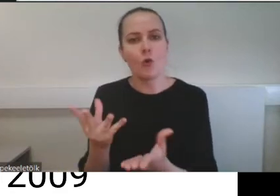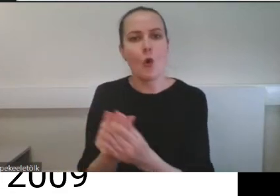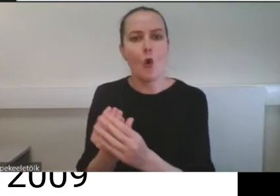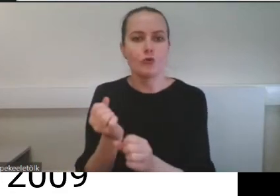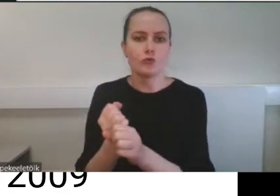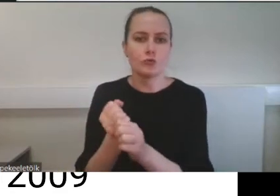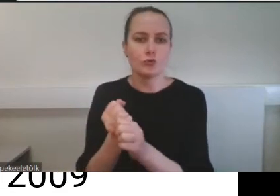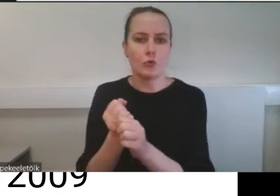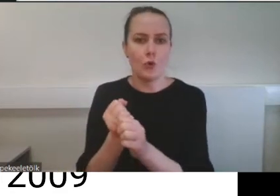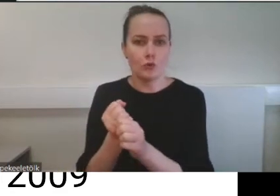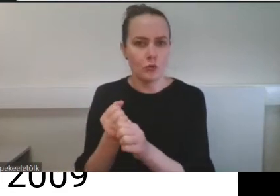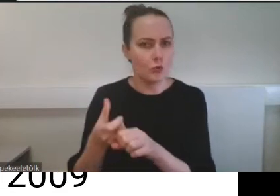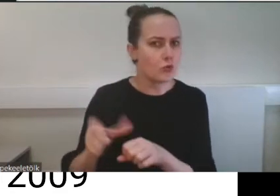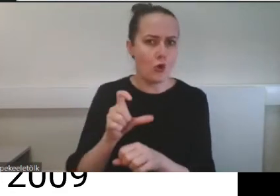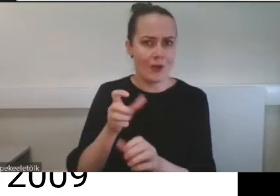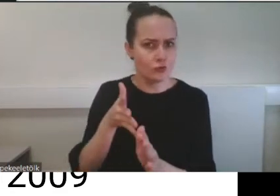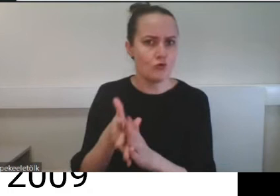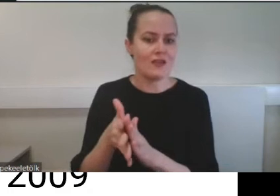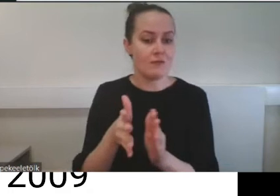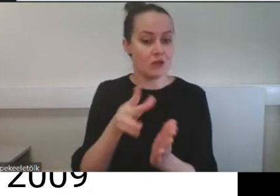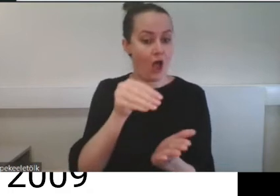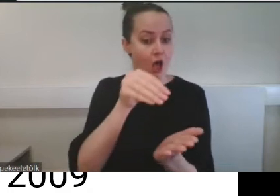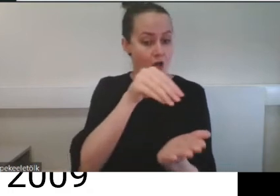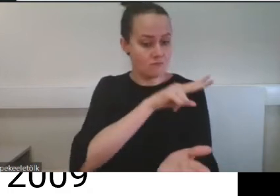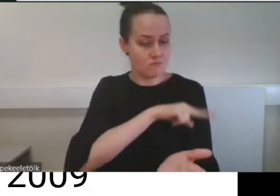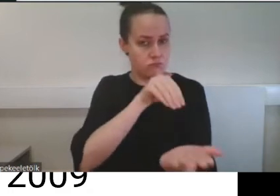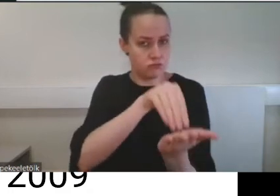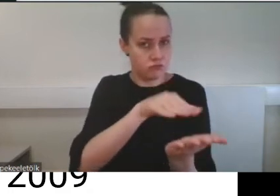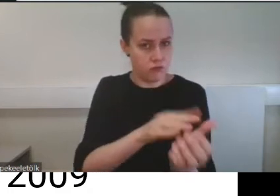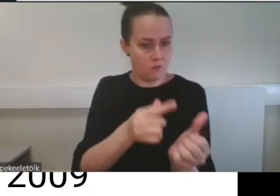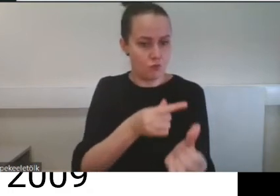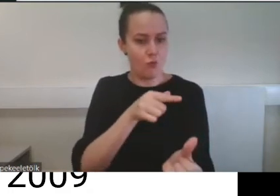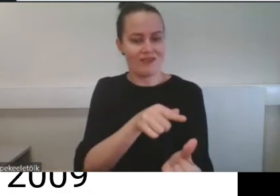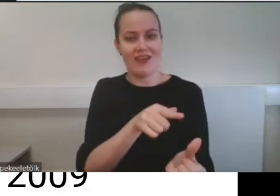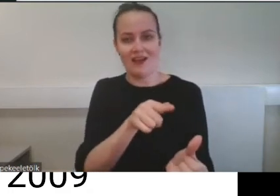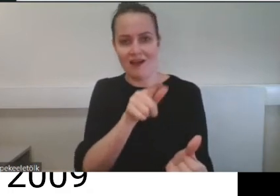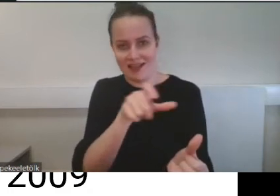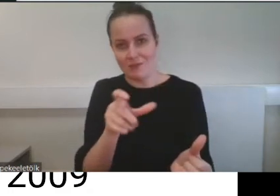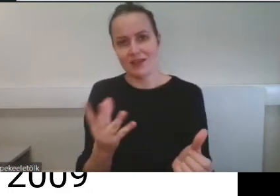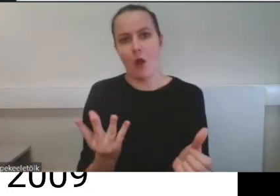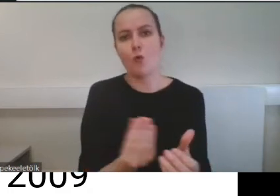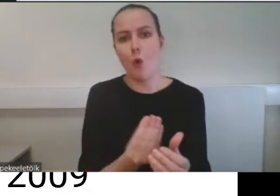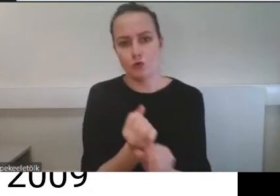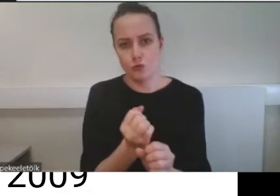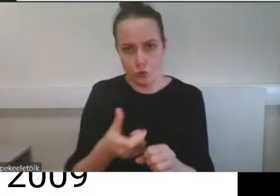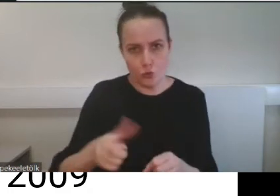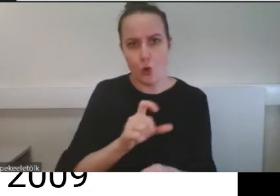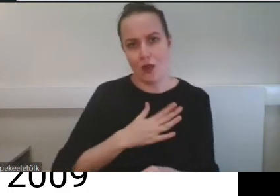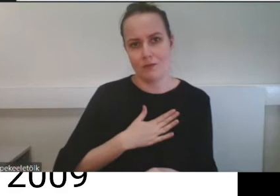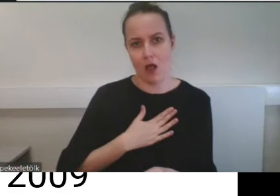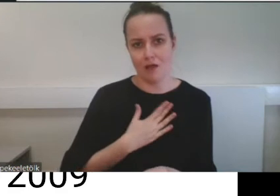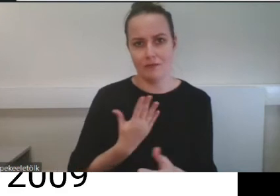ja nagu saadi siis tulemus teenuste ja kõrvalabi vajaduse kohta nagu vanemate pilgu